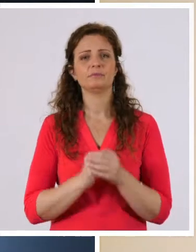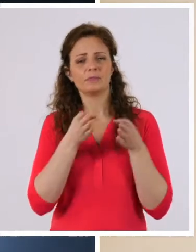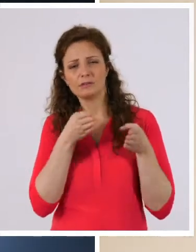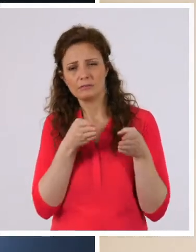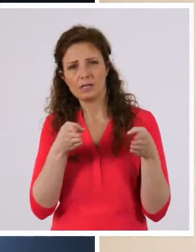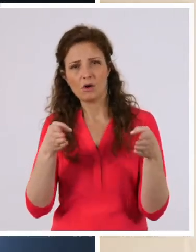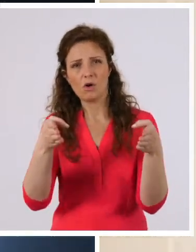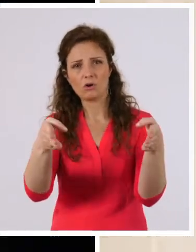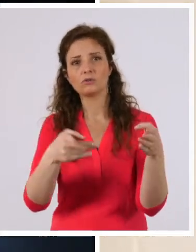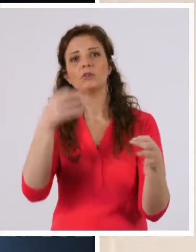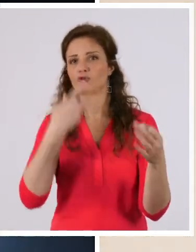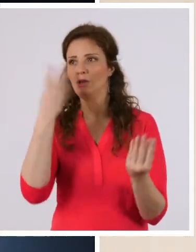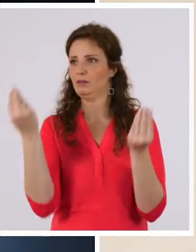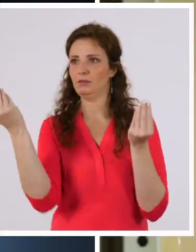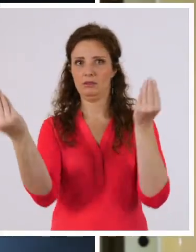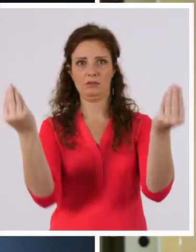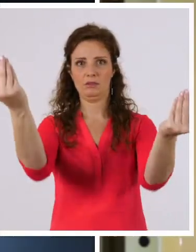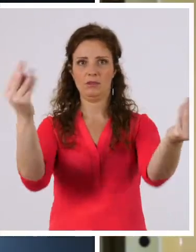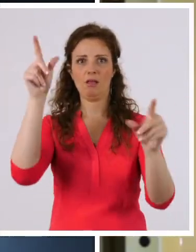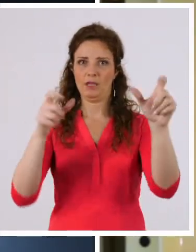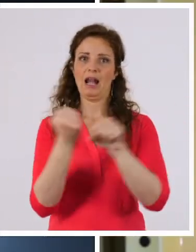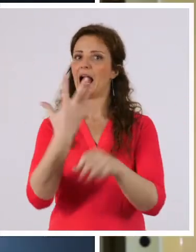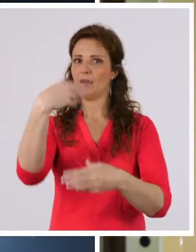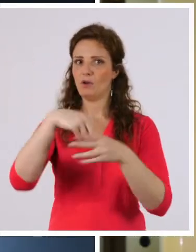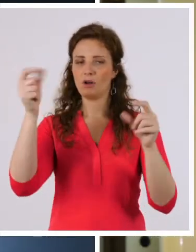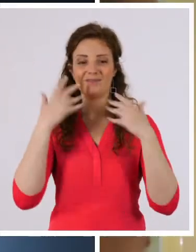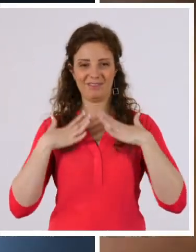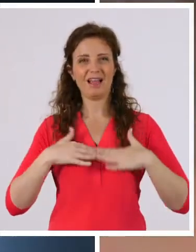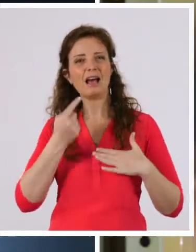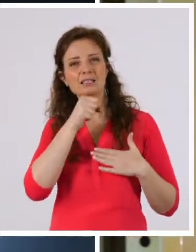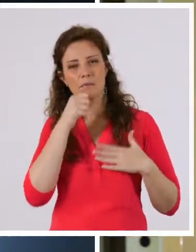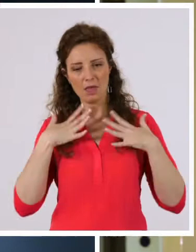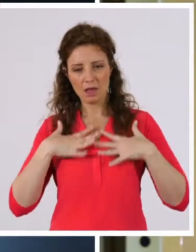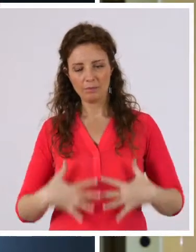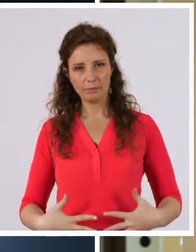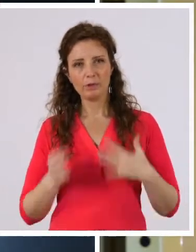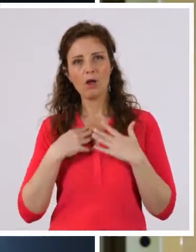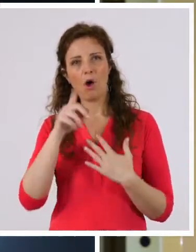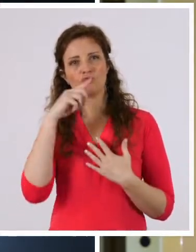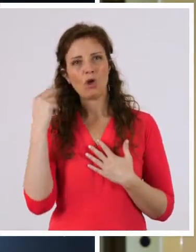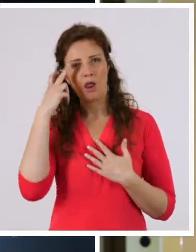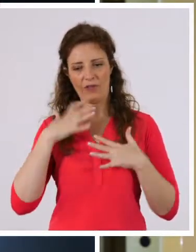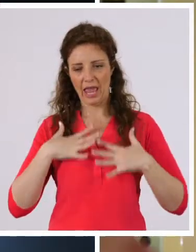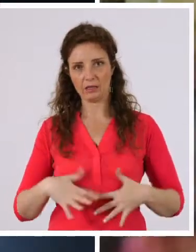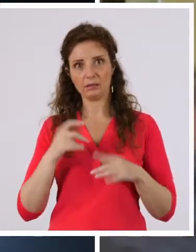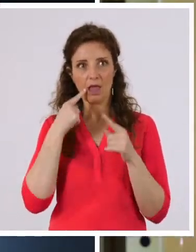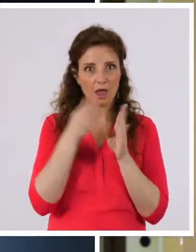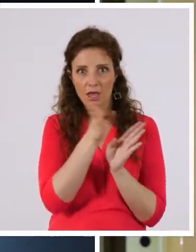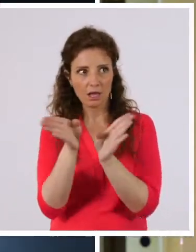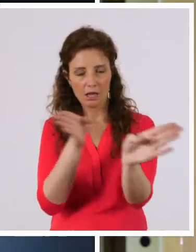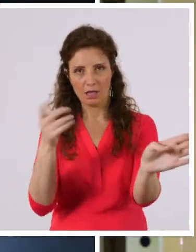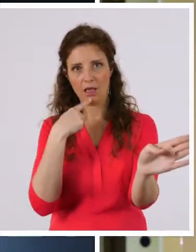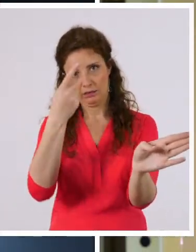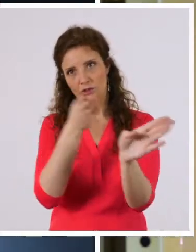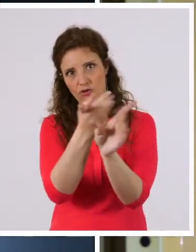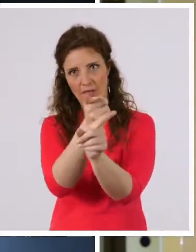Lungo il percorso incontrerete personale di bordo, riconoscibile dalle casacche giallo-verdi, che vi indicherà la strada da